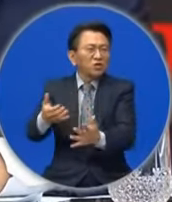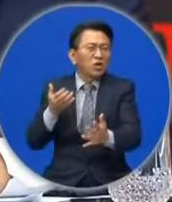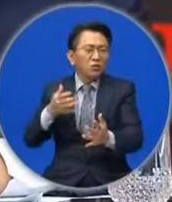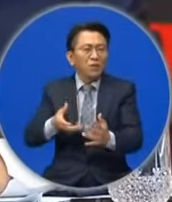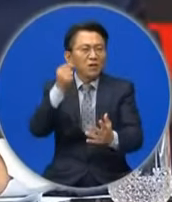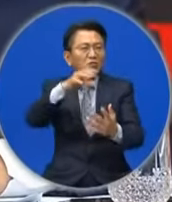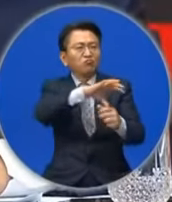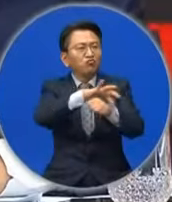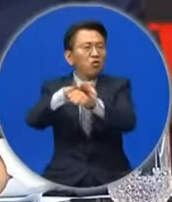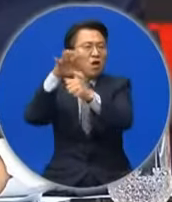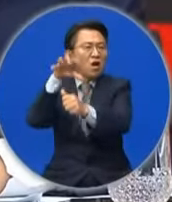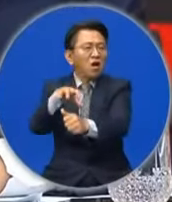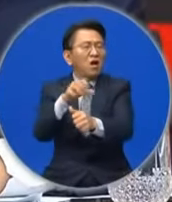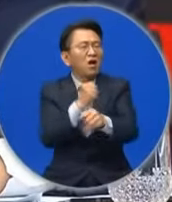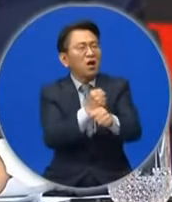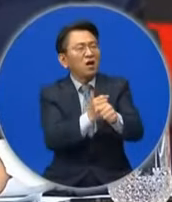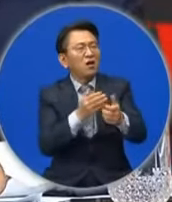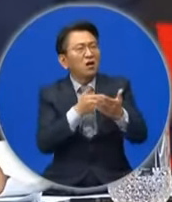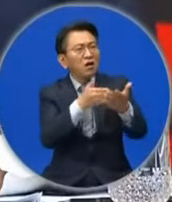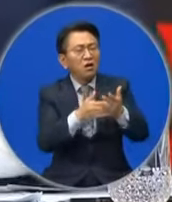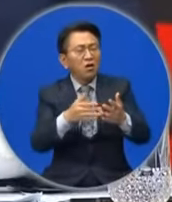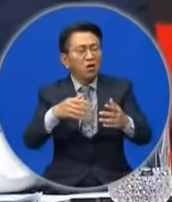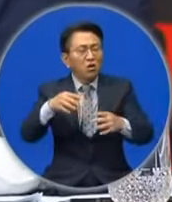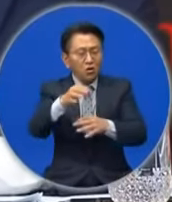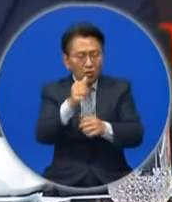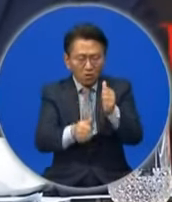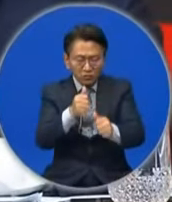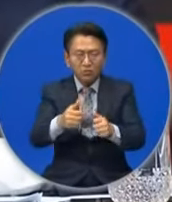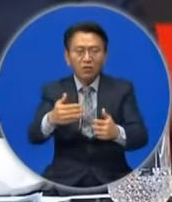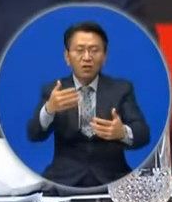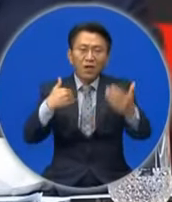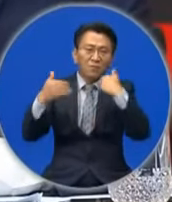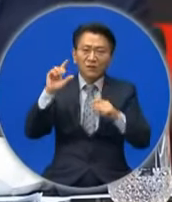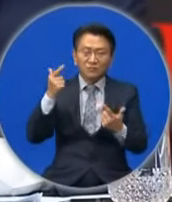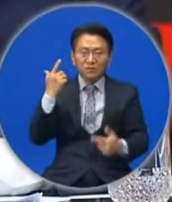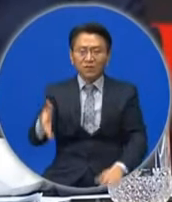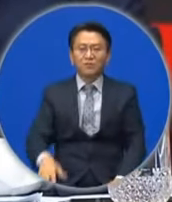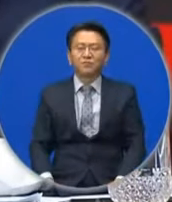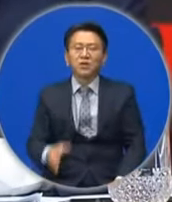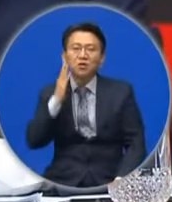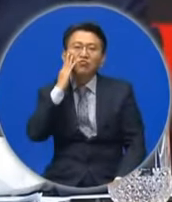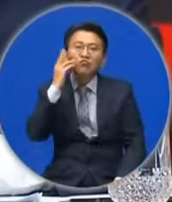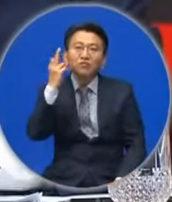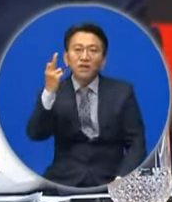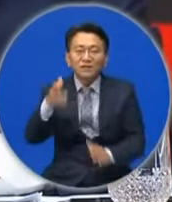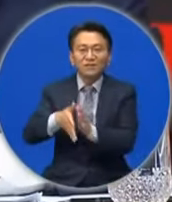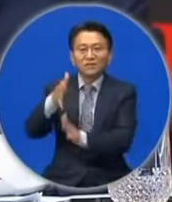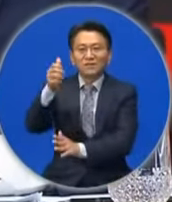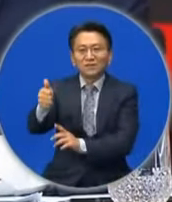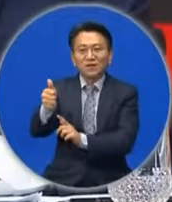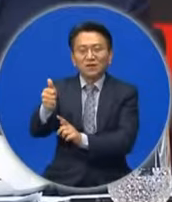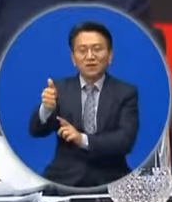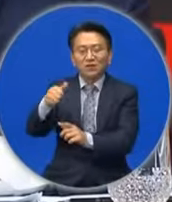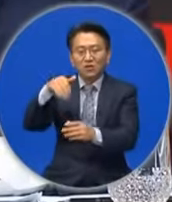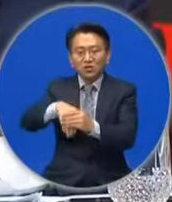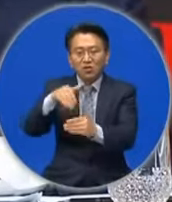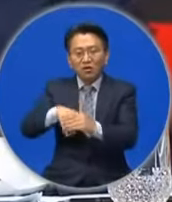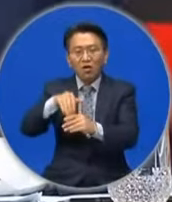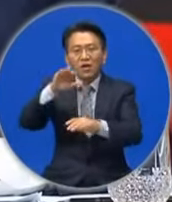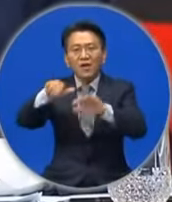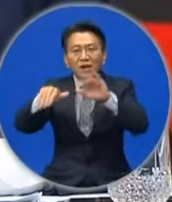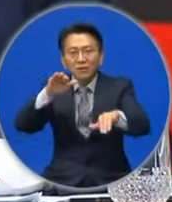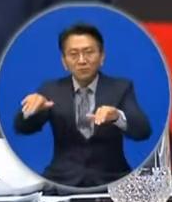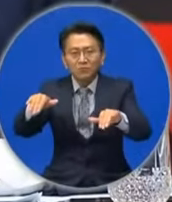생각하십니까? 이건 우리 당에 대한 경선 개입 아닙니까? 울산시장 선거 개입의 국민의힘